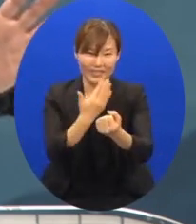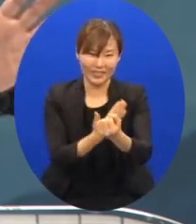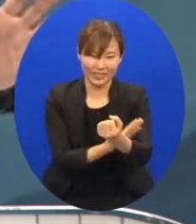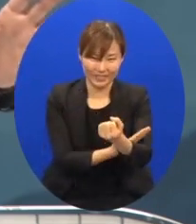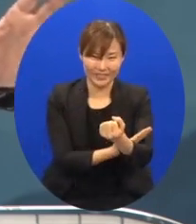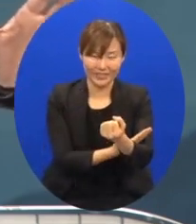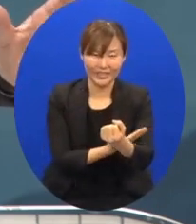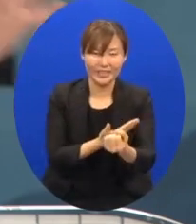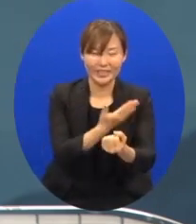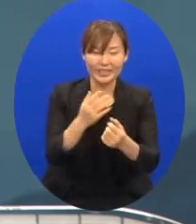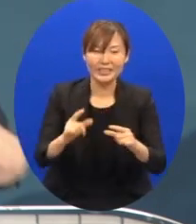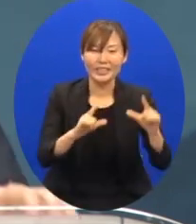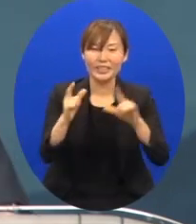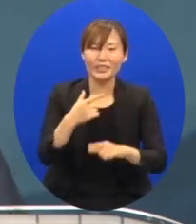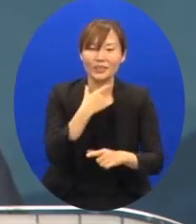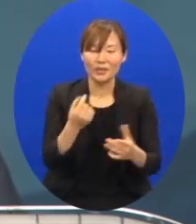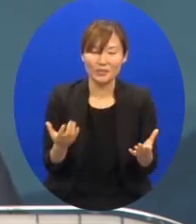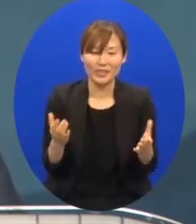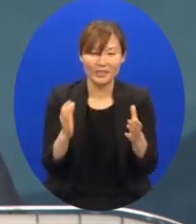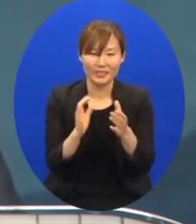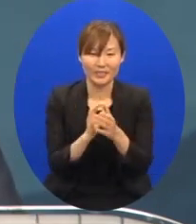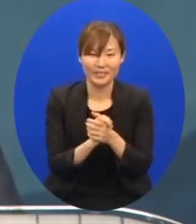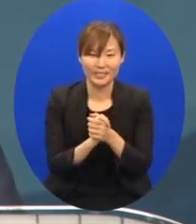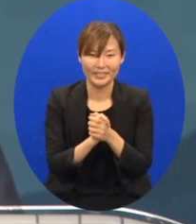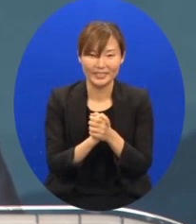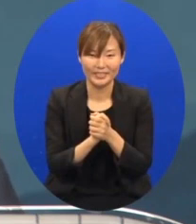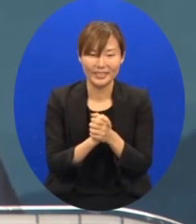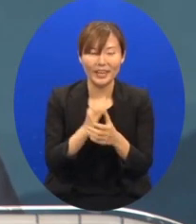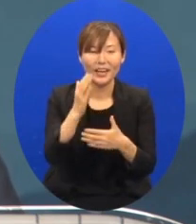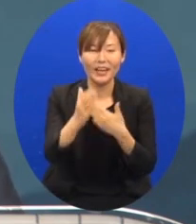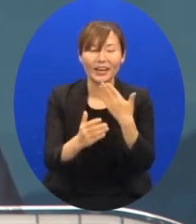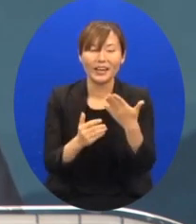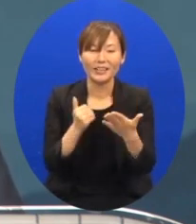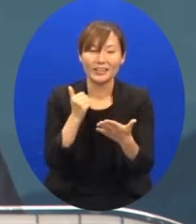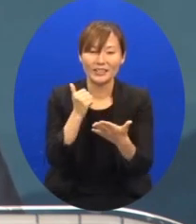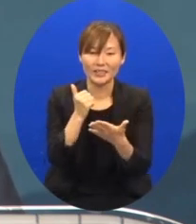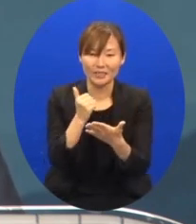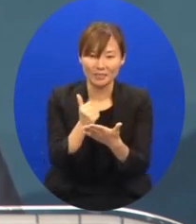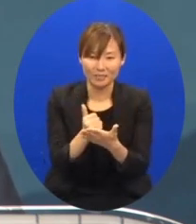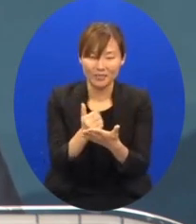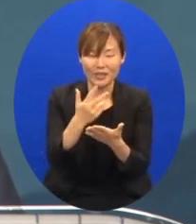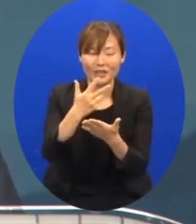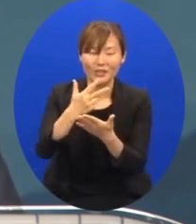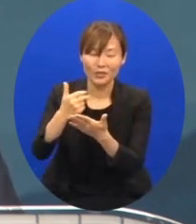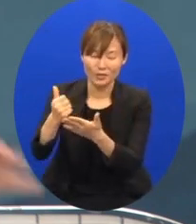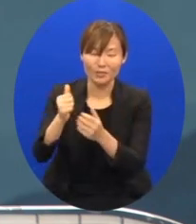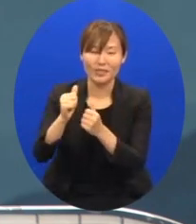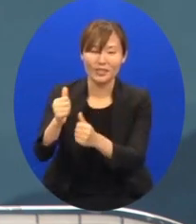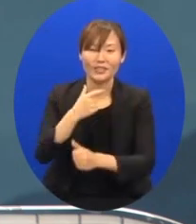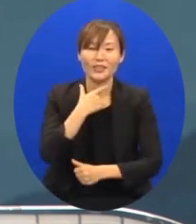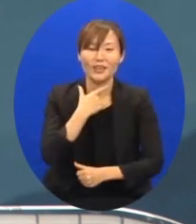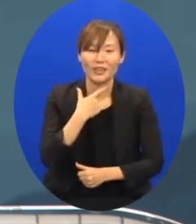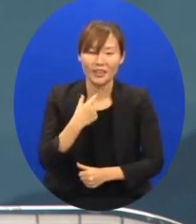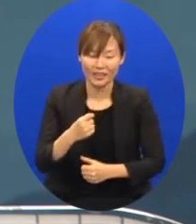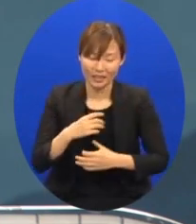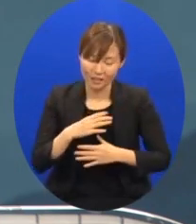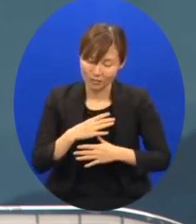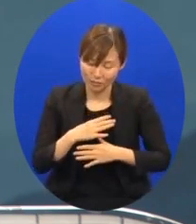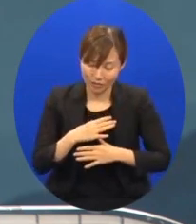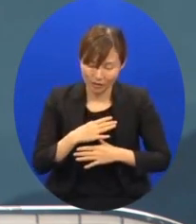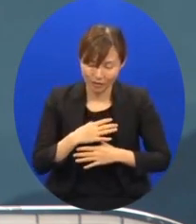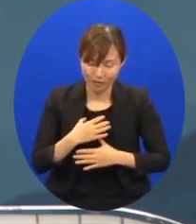축복한 우리 기도 하십시다 하나님 주님 만 따라가겠습니다 두려워하고 염려 하지